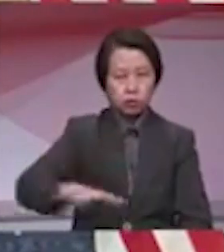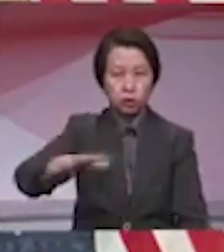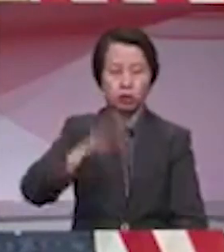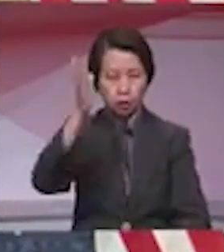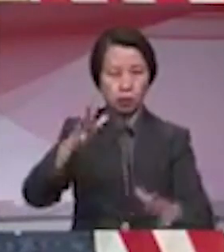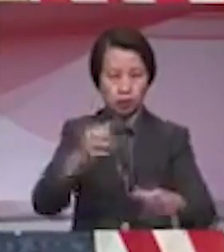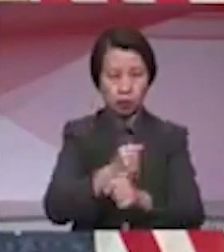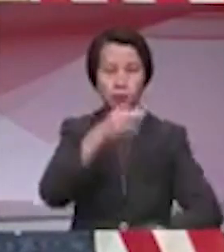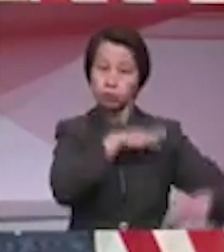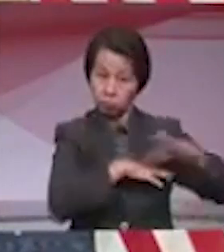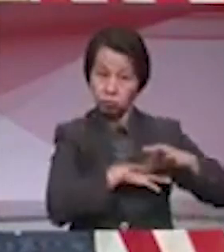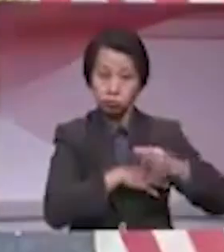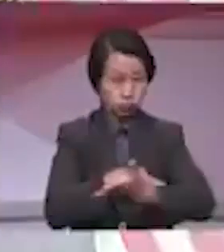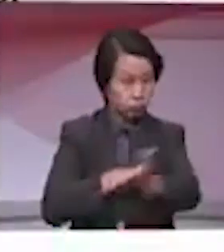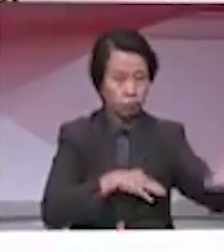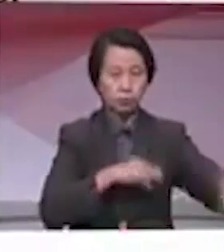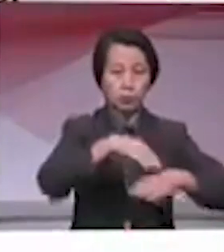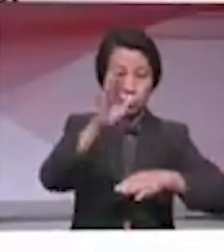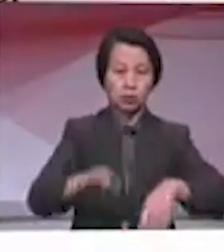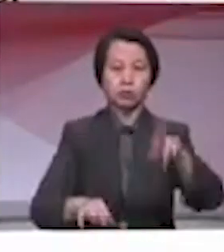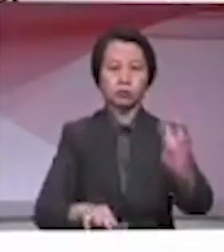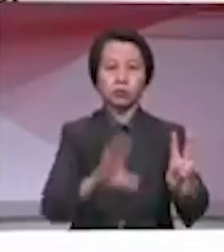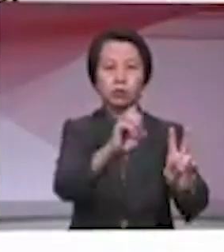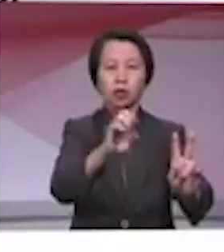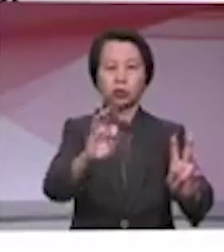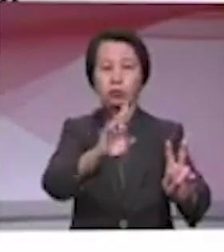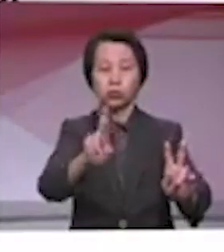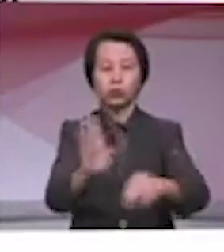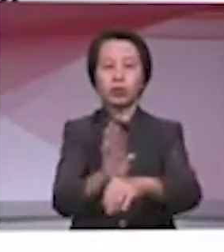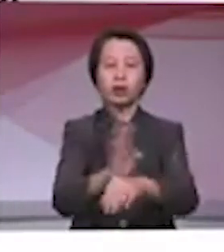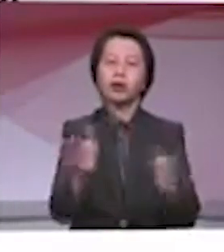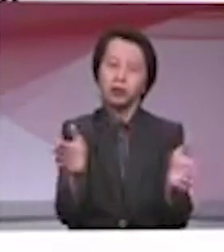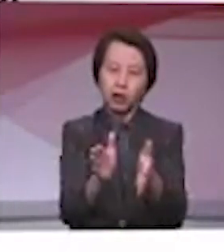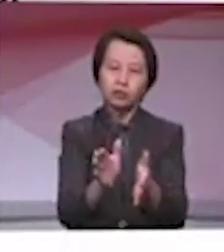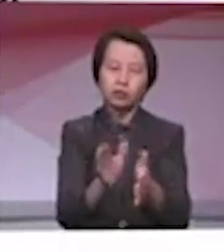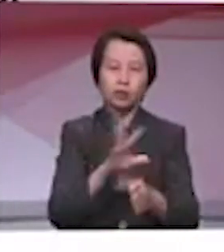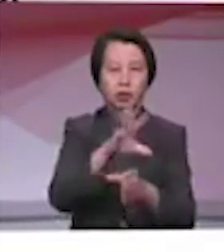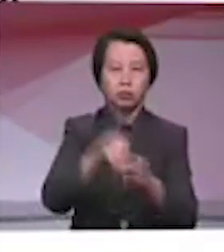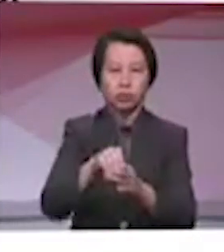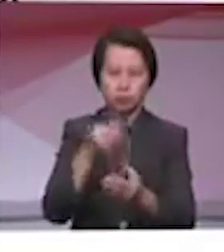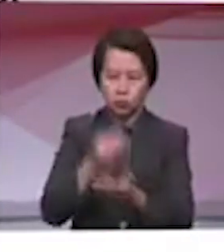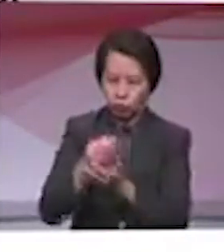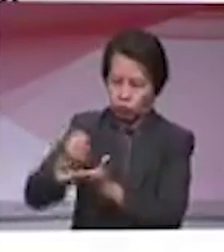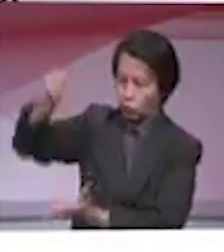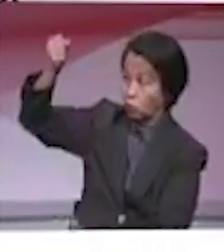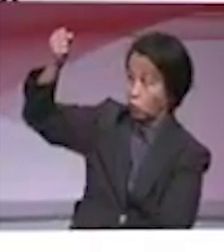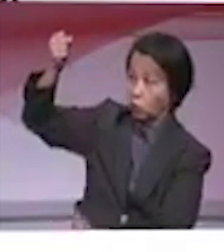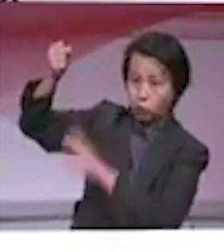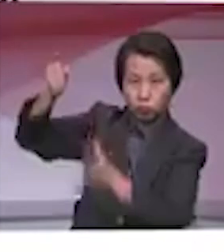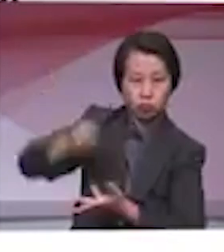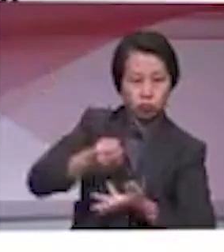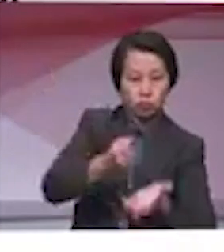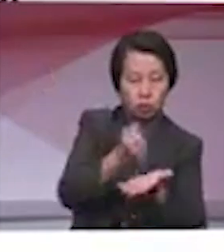dapat memanfaatkan lebih daripada 200,000 peniaga mikro dengan melibatkan peruntukan sebanyak hampir